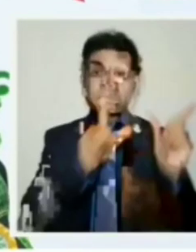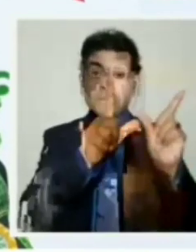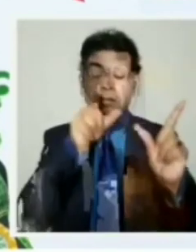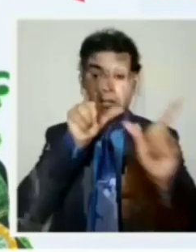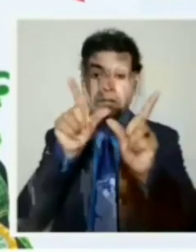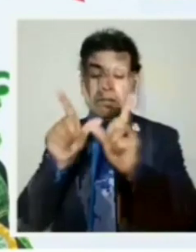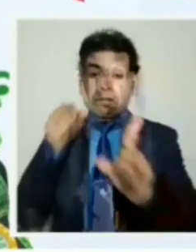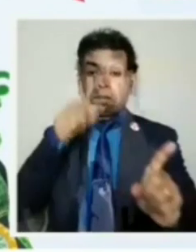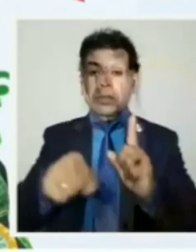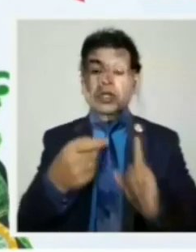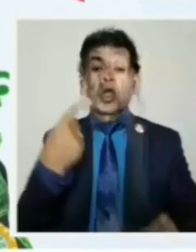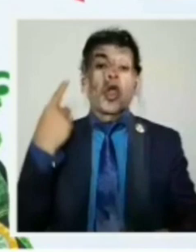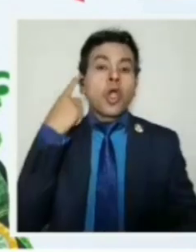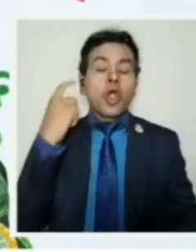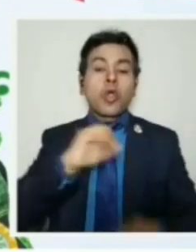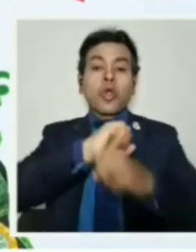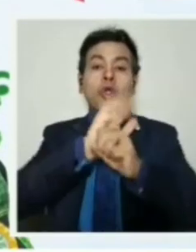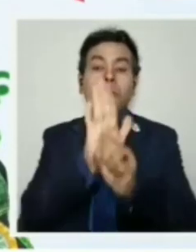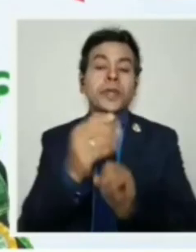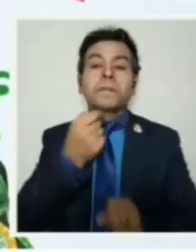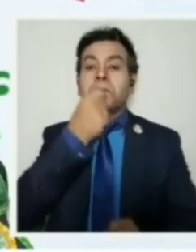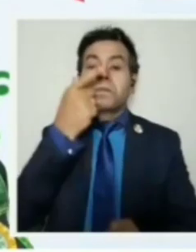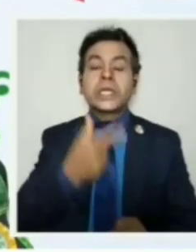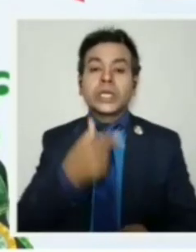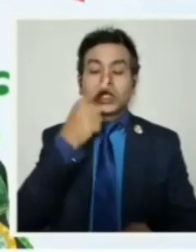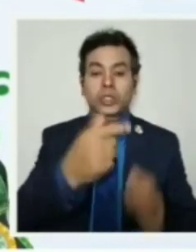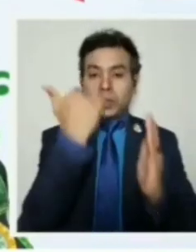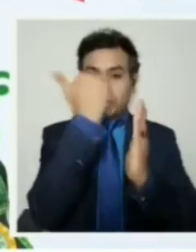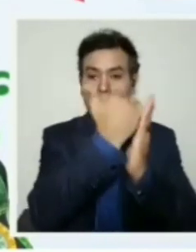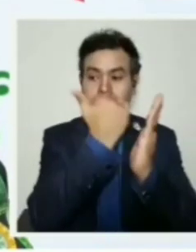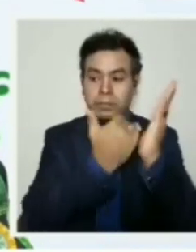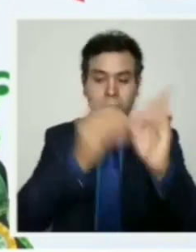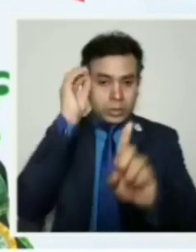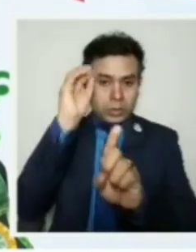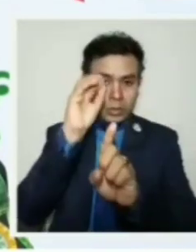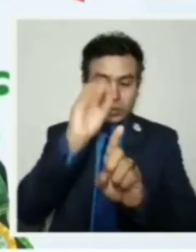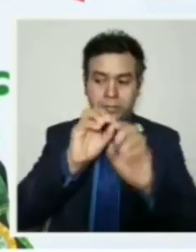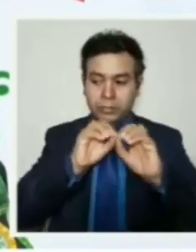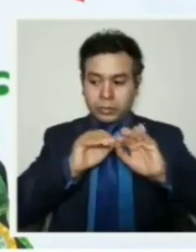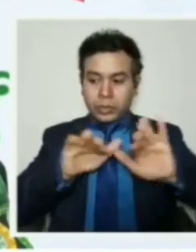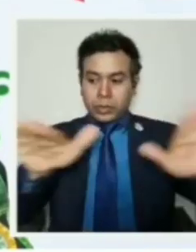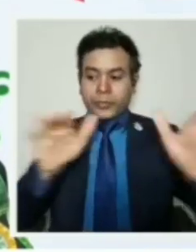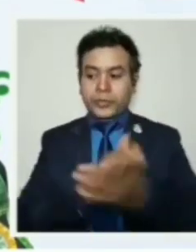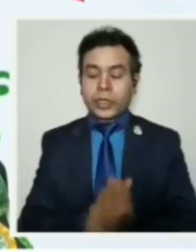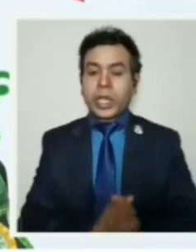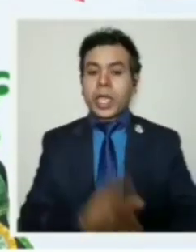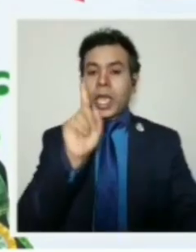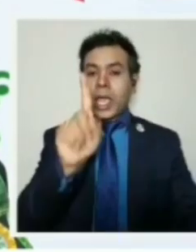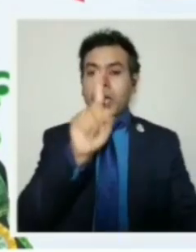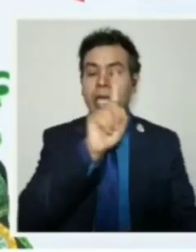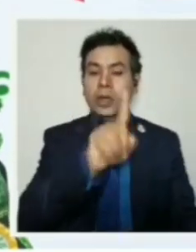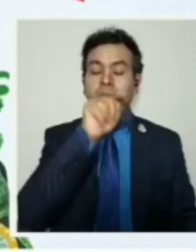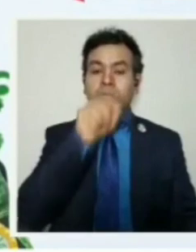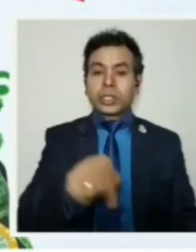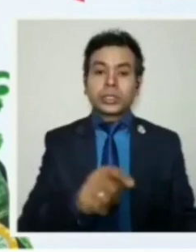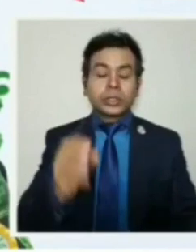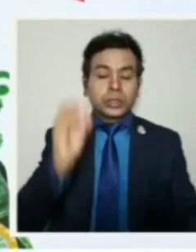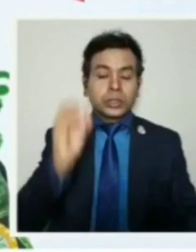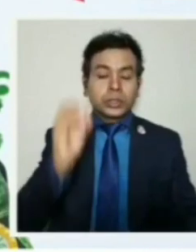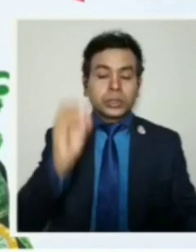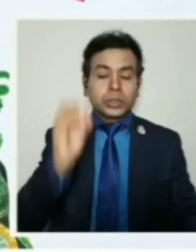উপকরণ এবং শিশুদের মানসিকভাবে উদ্দীপ্ত রাখার জন্য একটি অনুবাদকৃত বই প্রস্তুত করা হয়েছে, যা ওই ওয়েবসাইটে পাওয়া